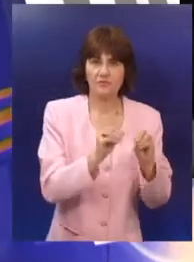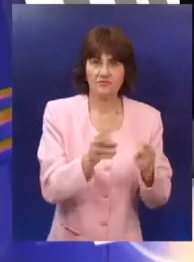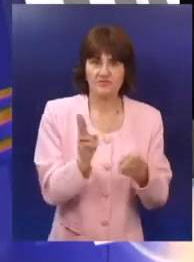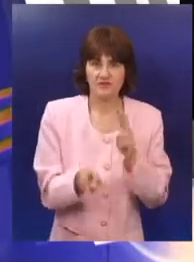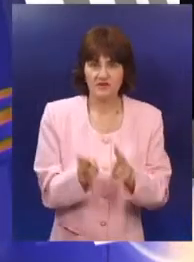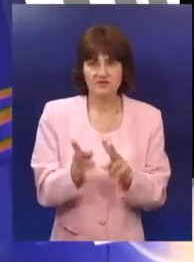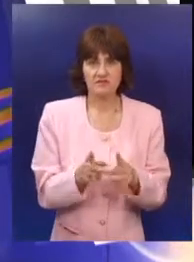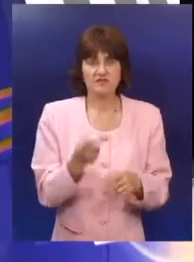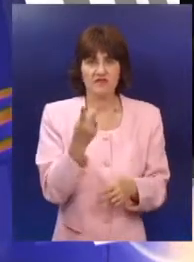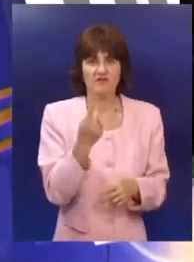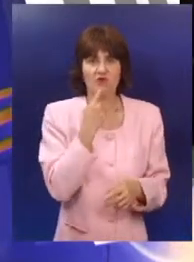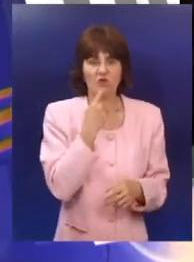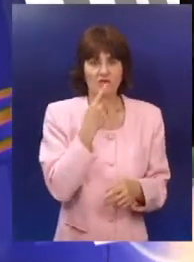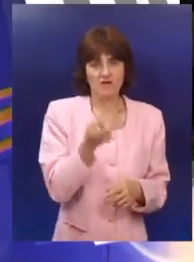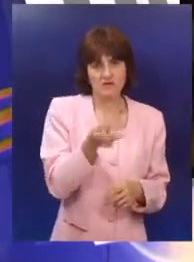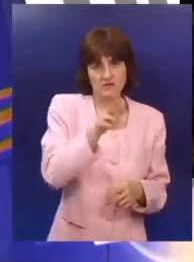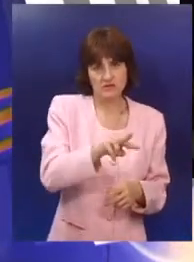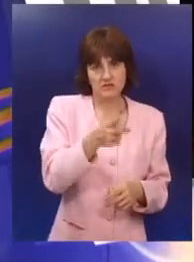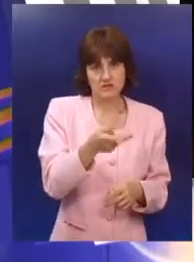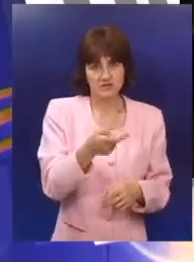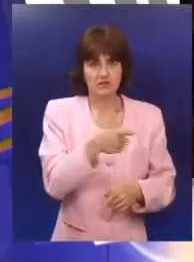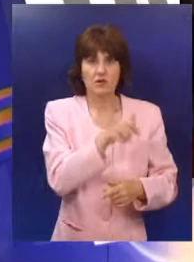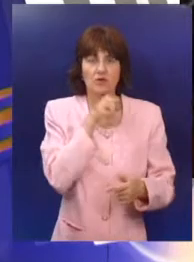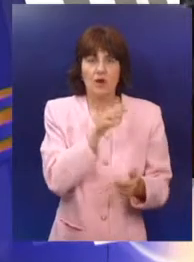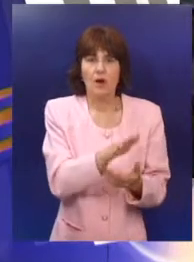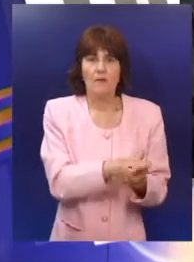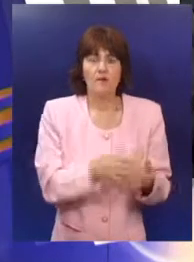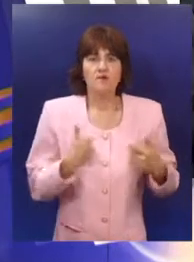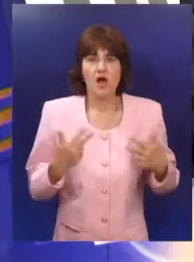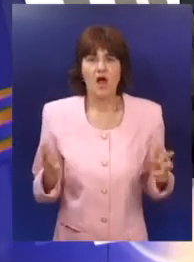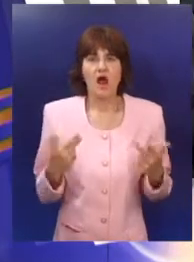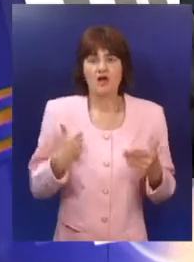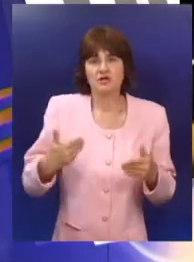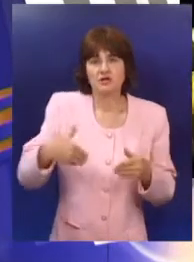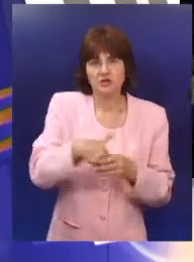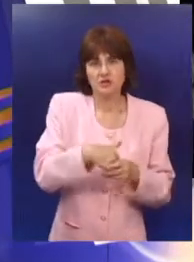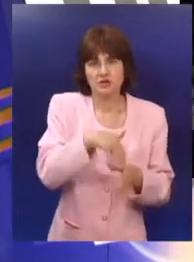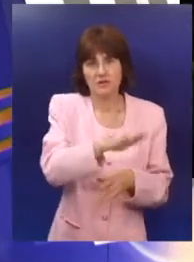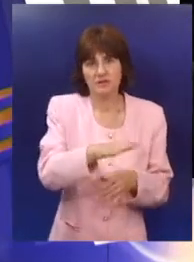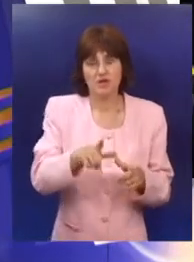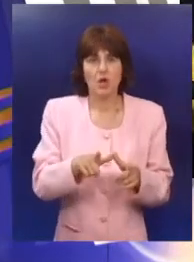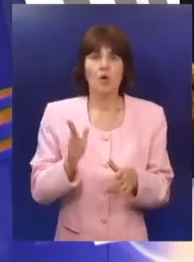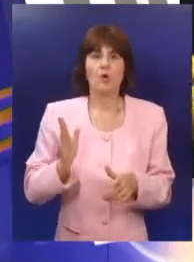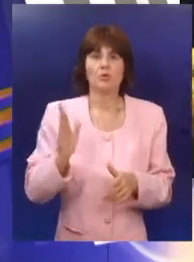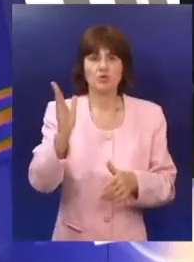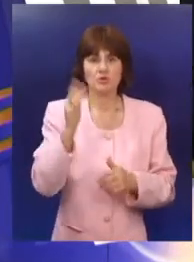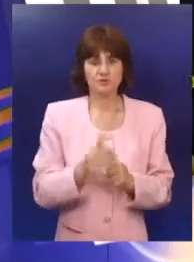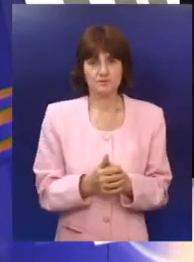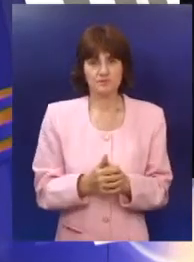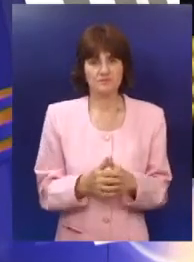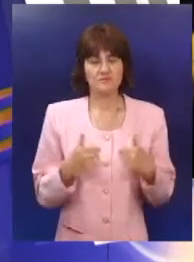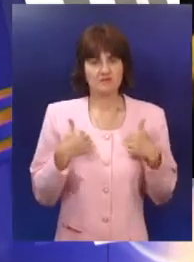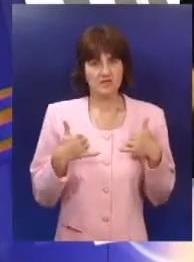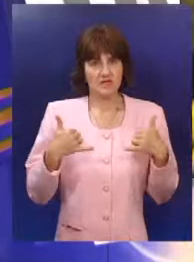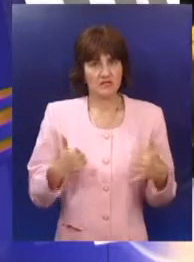kadar. Projekat dvojezične nastave lokalna samouprava je pokrenula u cilju lakšeg zapošljavanja dece u budućnosti. Ja